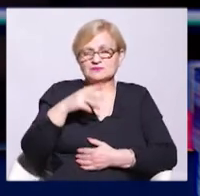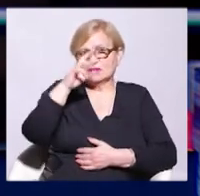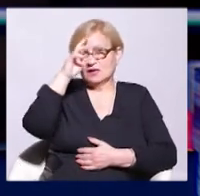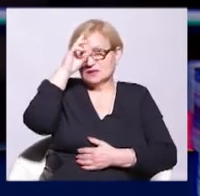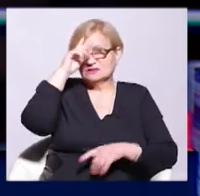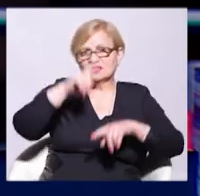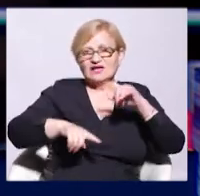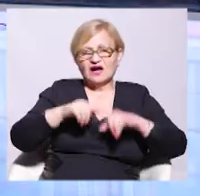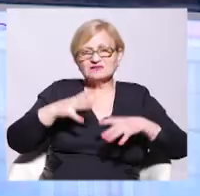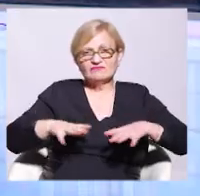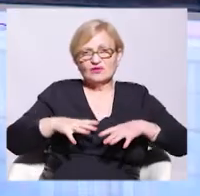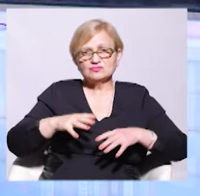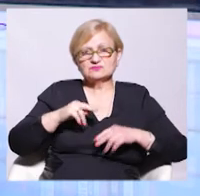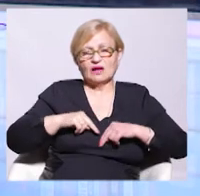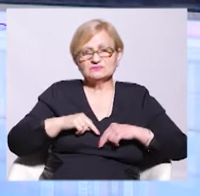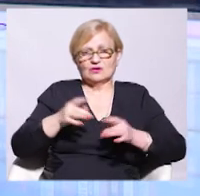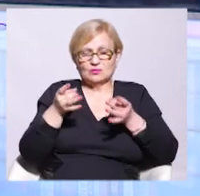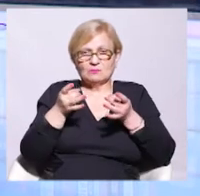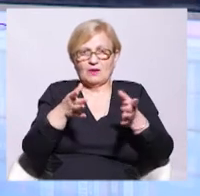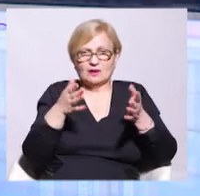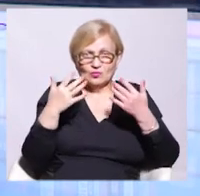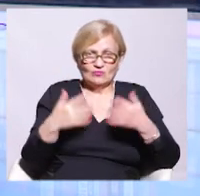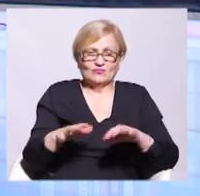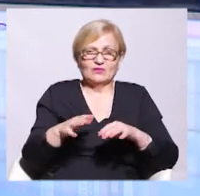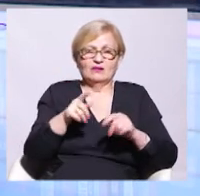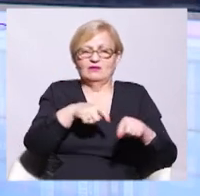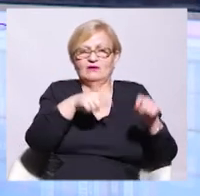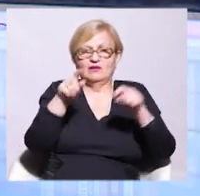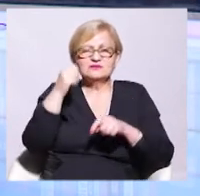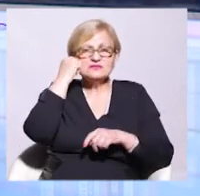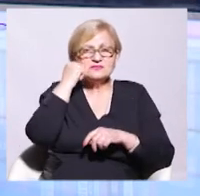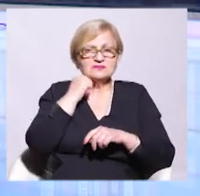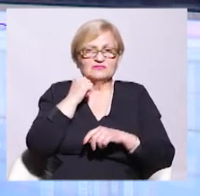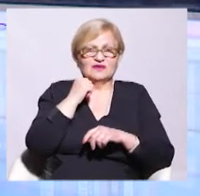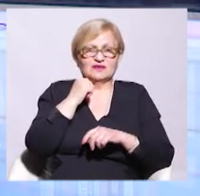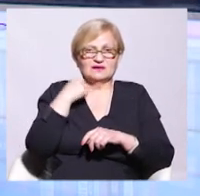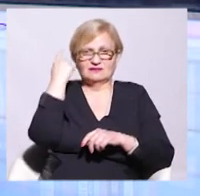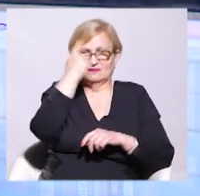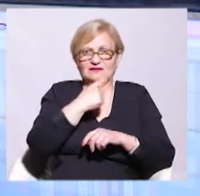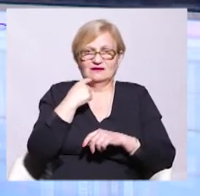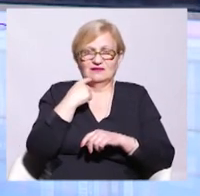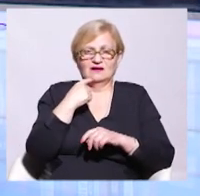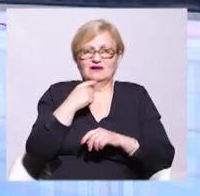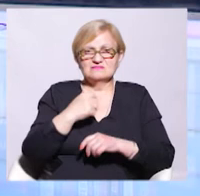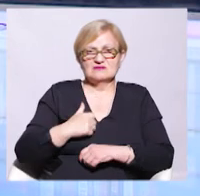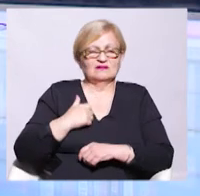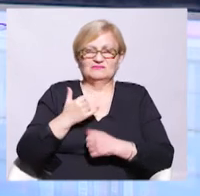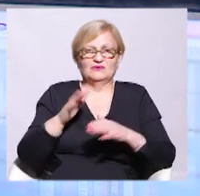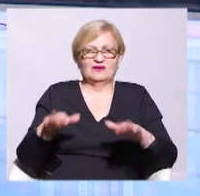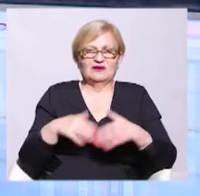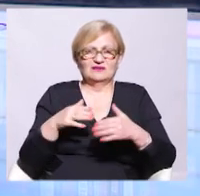სამსახურზე ხელი აიღო. ამიტომაც მას ძველი საბრძოლო შემართების რაინდული იერი